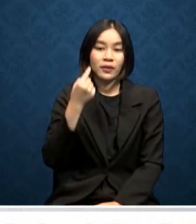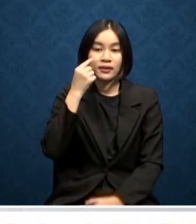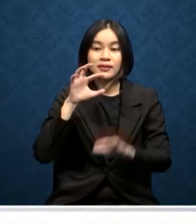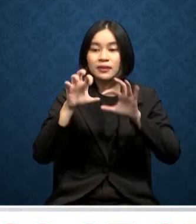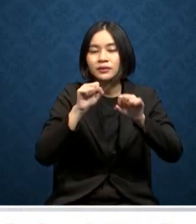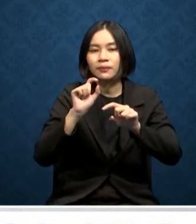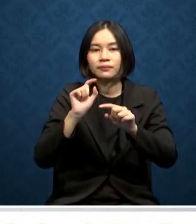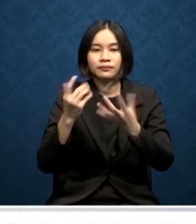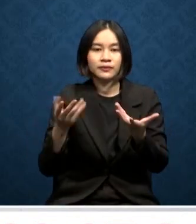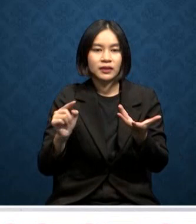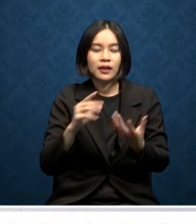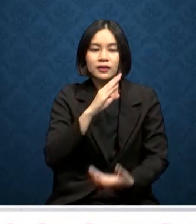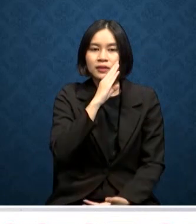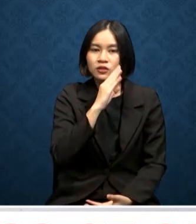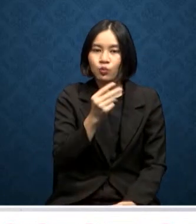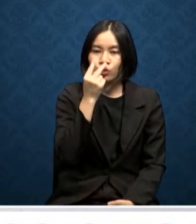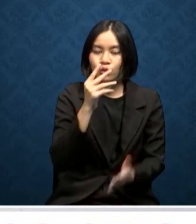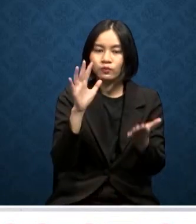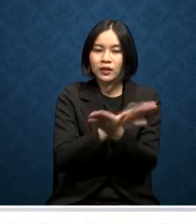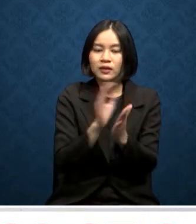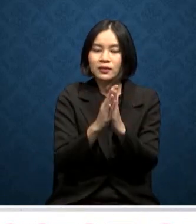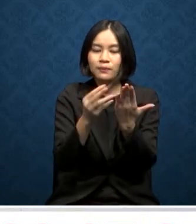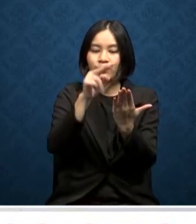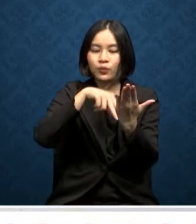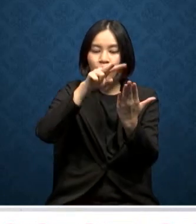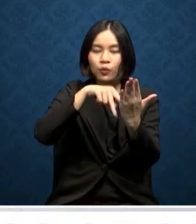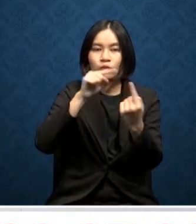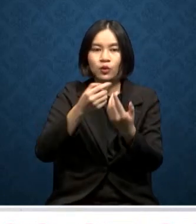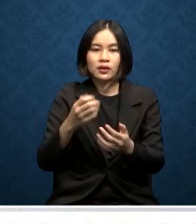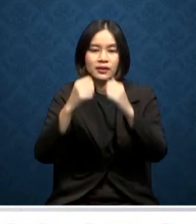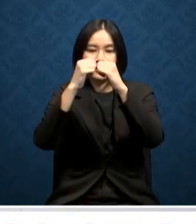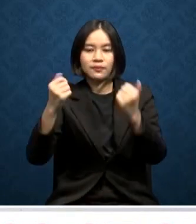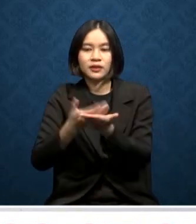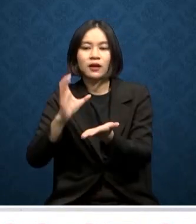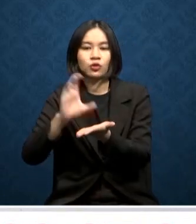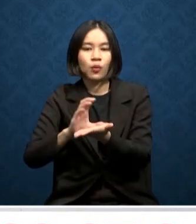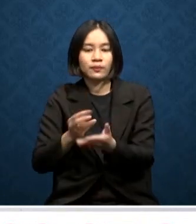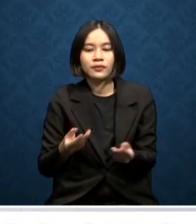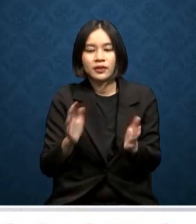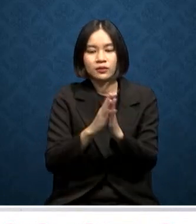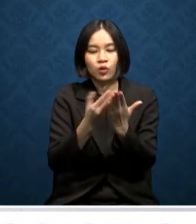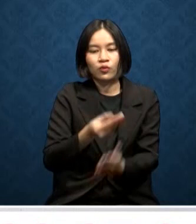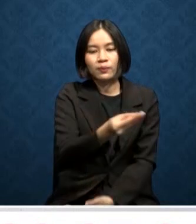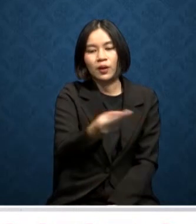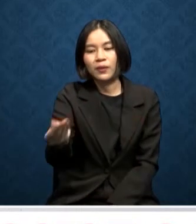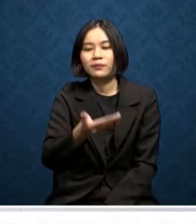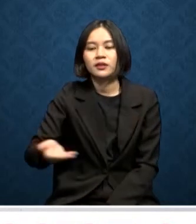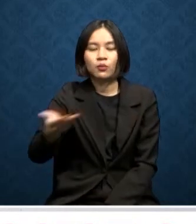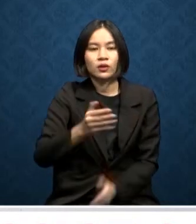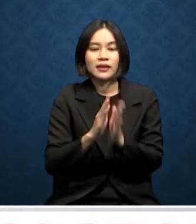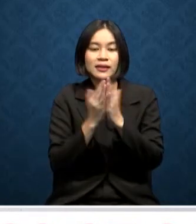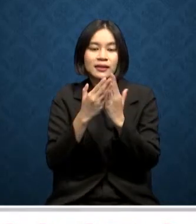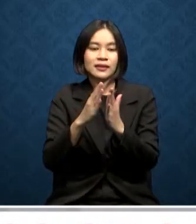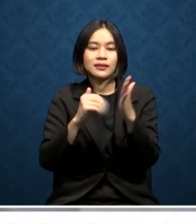นะครับว่าถ้าหากว่าท่านได้ดูจากเอกสารซึ่งทางสำนักงบประมาณสำนักนายกบัญชีแจกนะครับที่ท่านได้รับกันทุกคนเนี่ยเล่มสีชมพูเนี่ยนะ